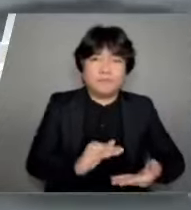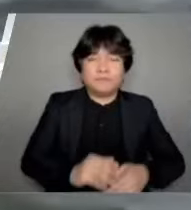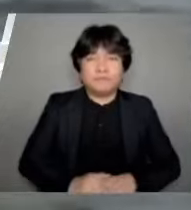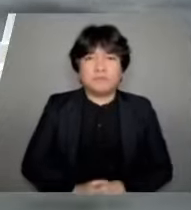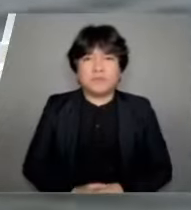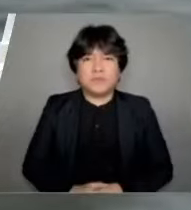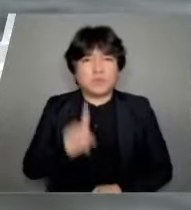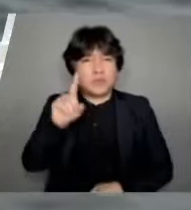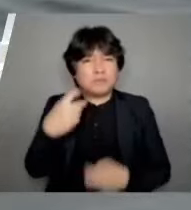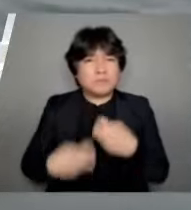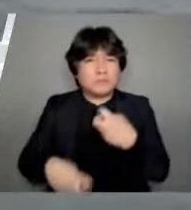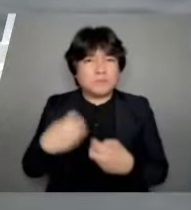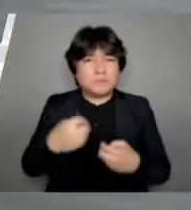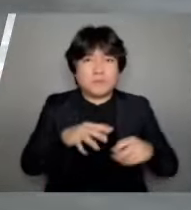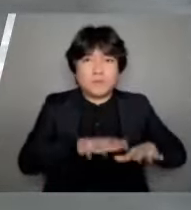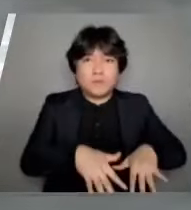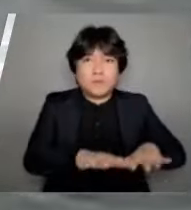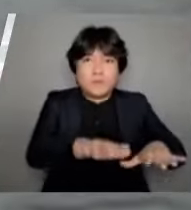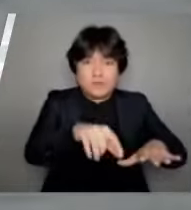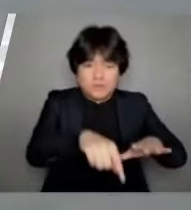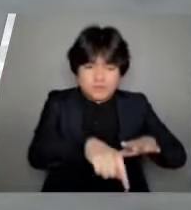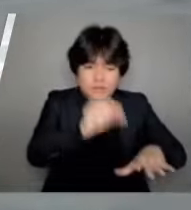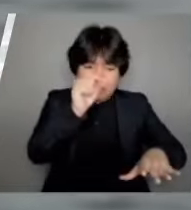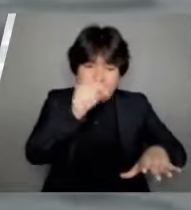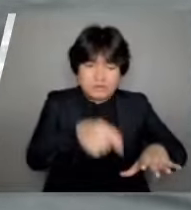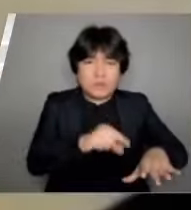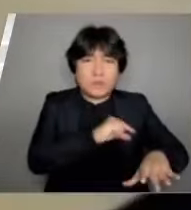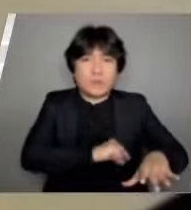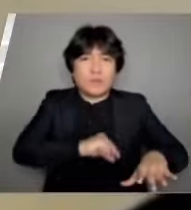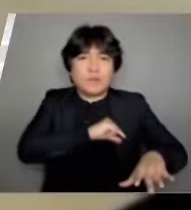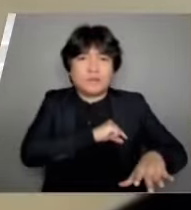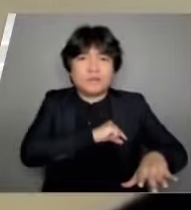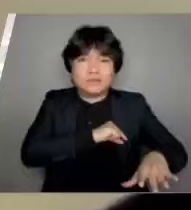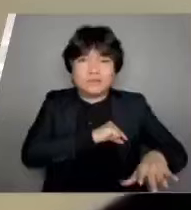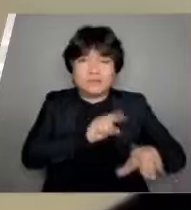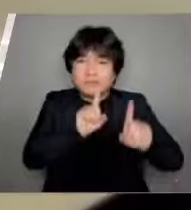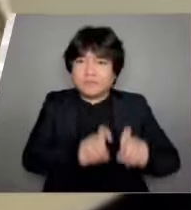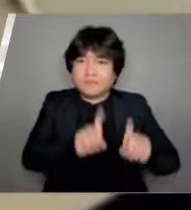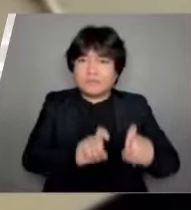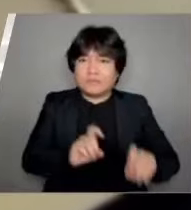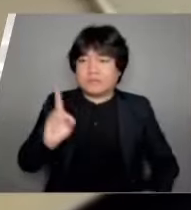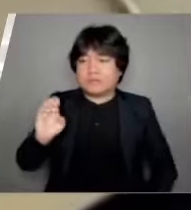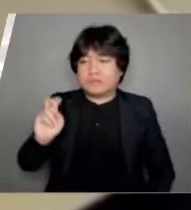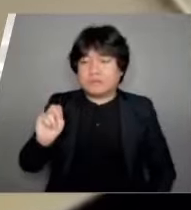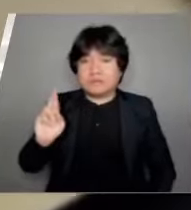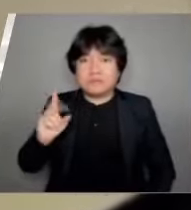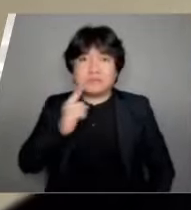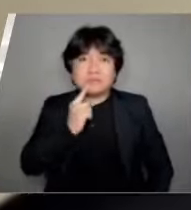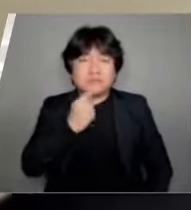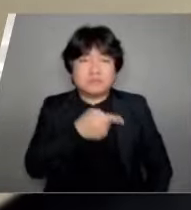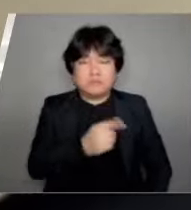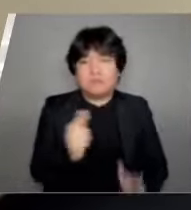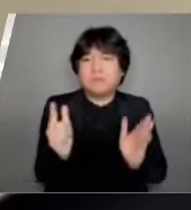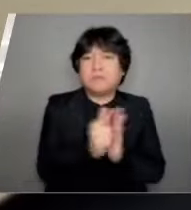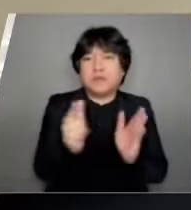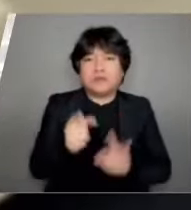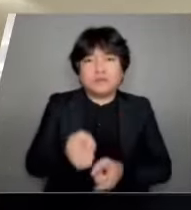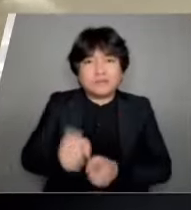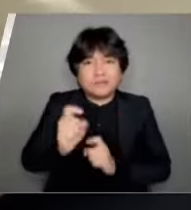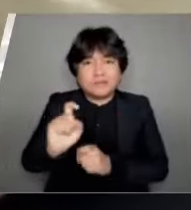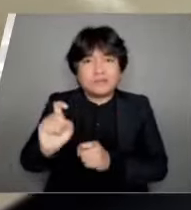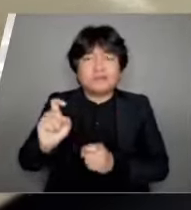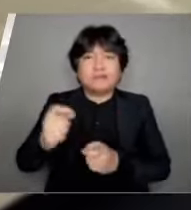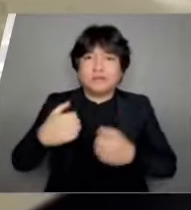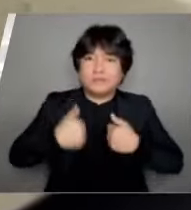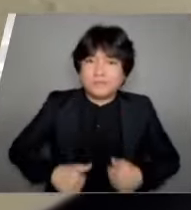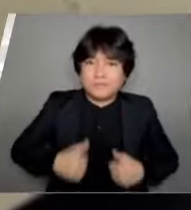kalidad ng tubig. Base sa water quality test ng DENR, hindi naligtas pangisdaan at paliguan ang dagat sa ilang barangay ng